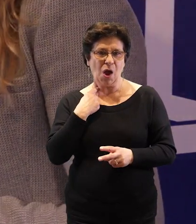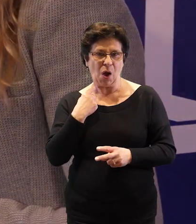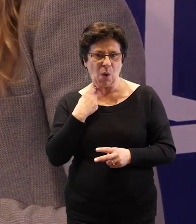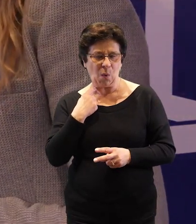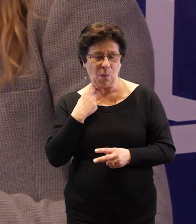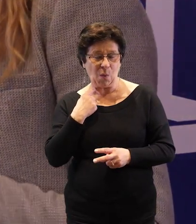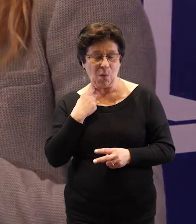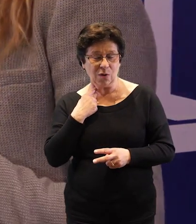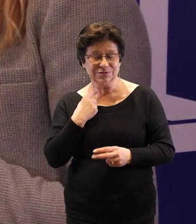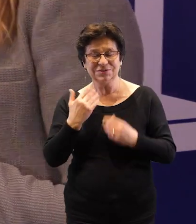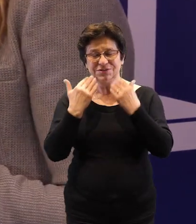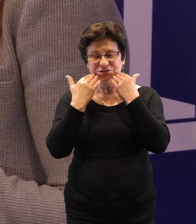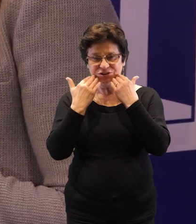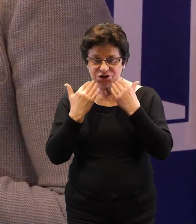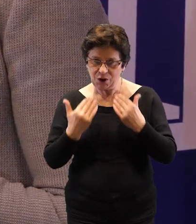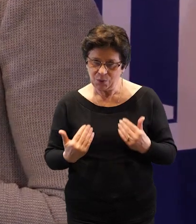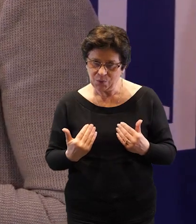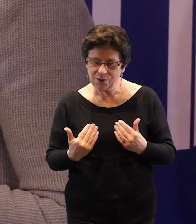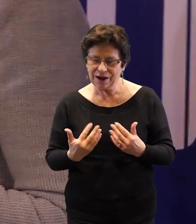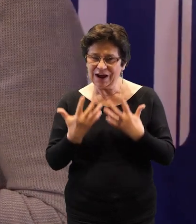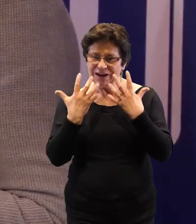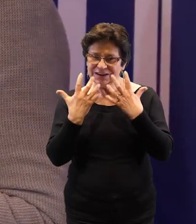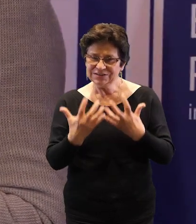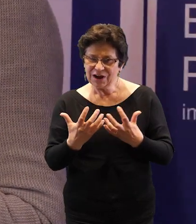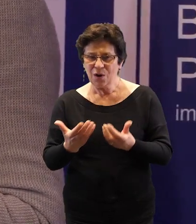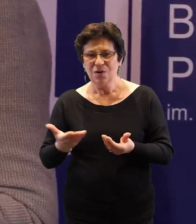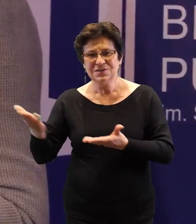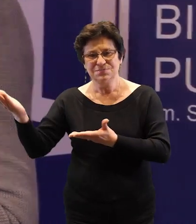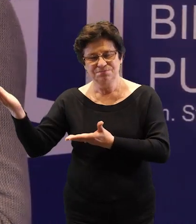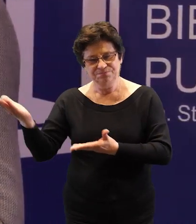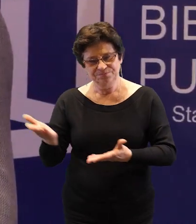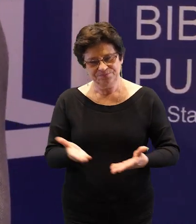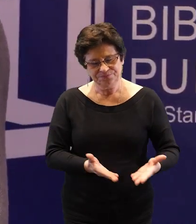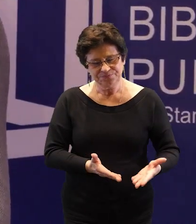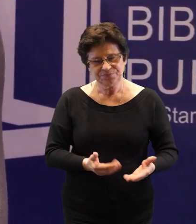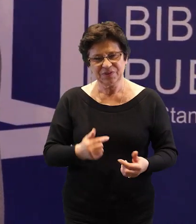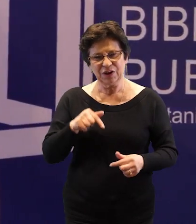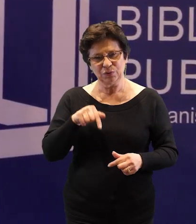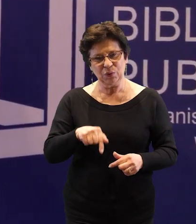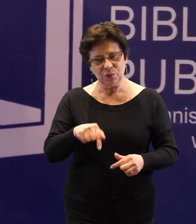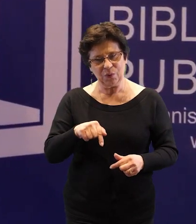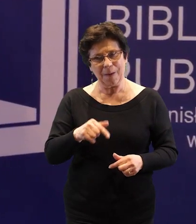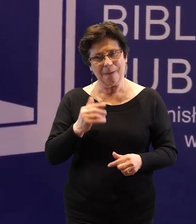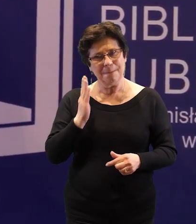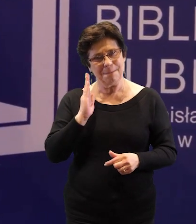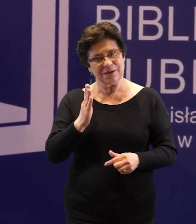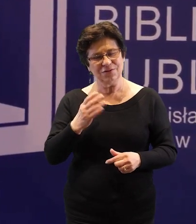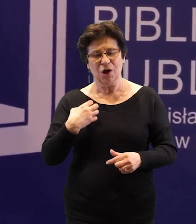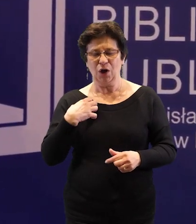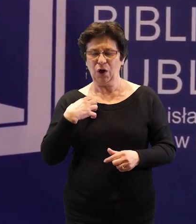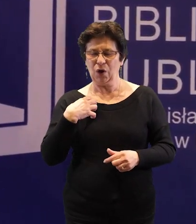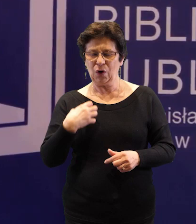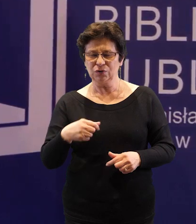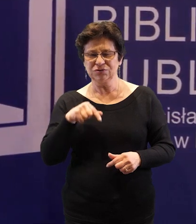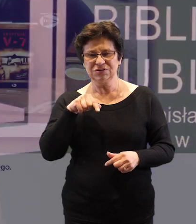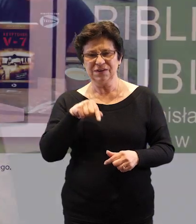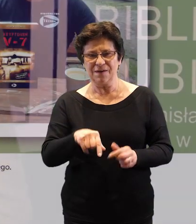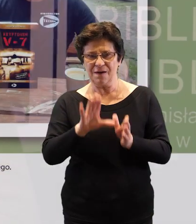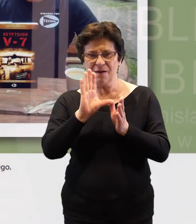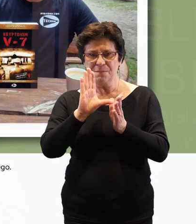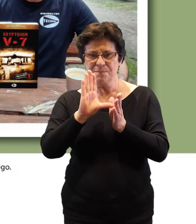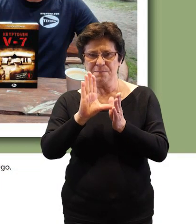jednocześnie podziękować, że zechciał Pan przyjąć zaproszenie i być gościem Miejskiej Biblioteki Publicznej w